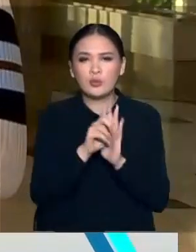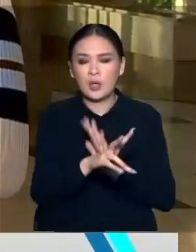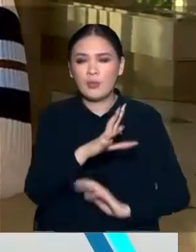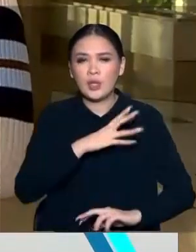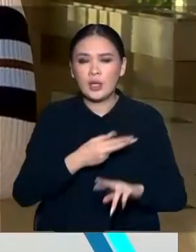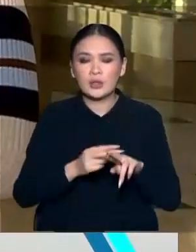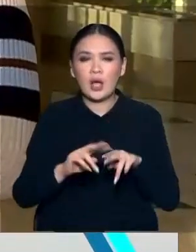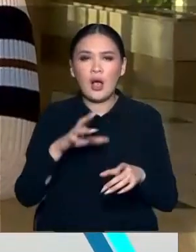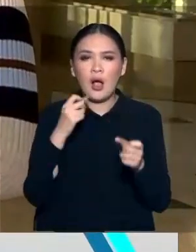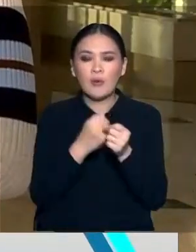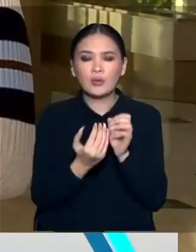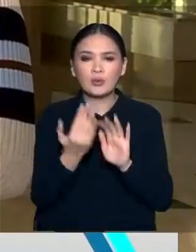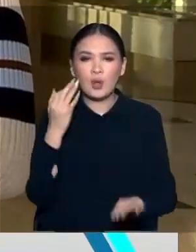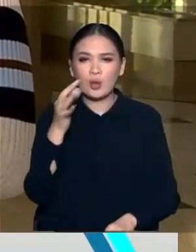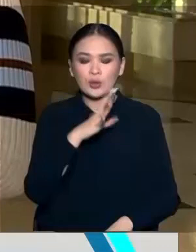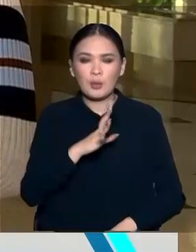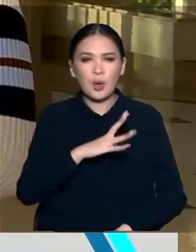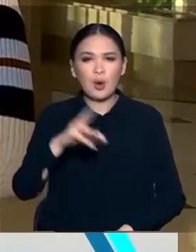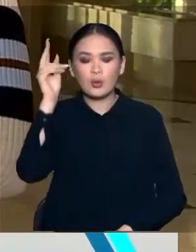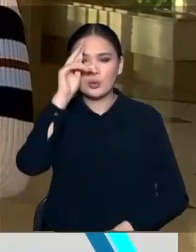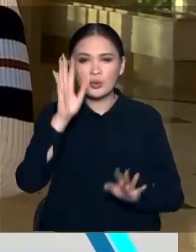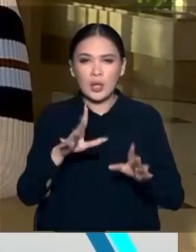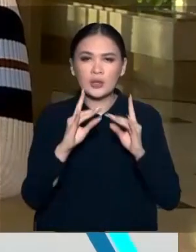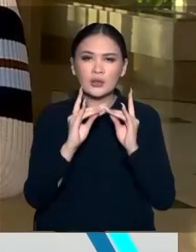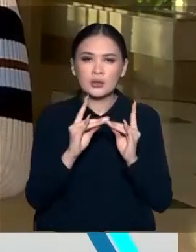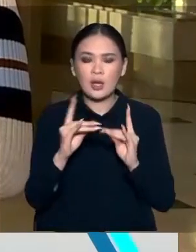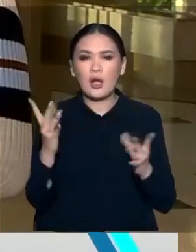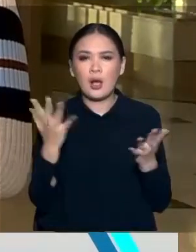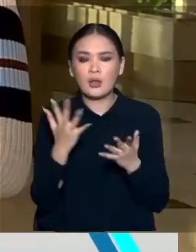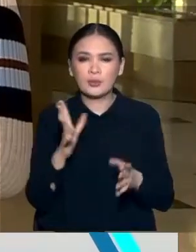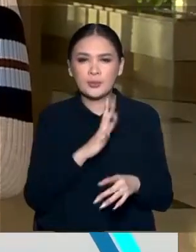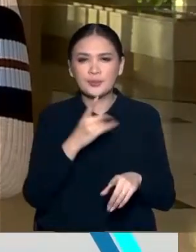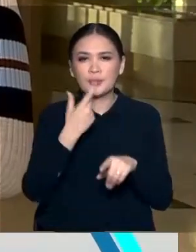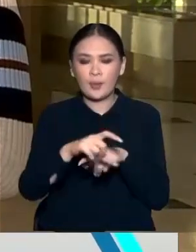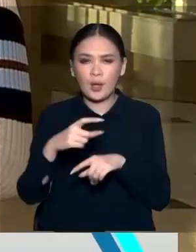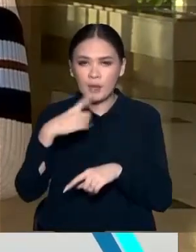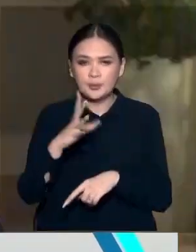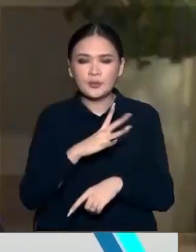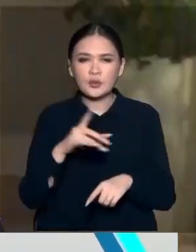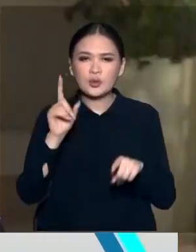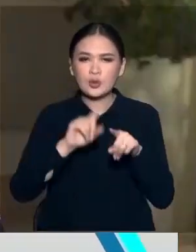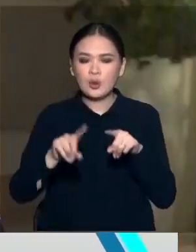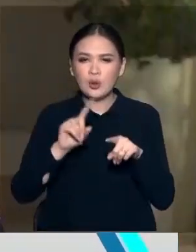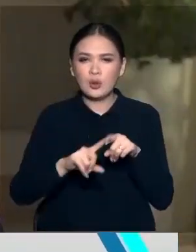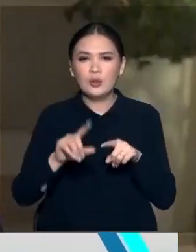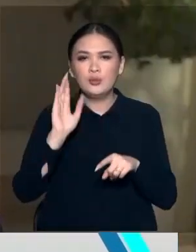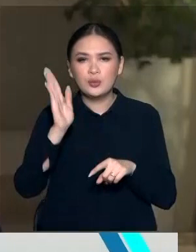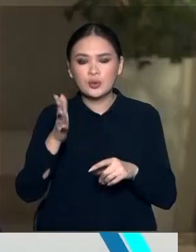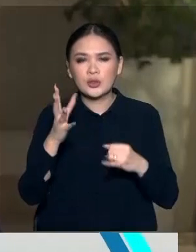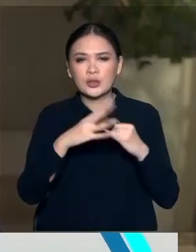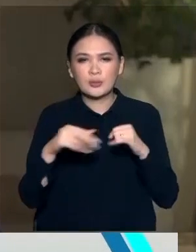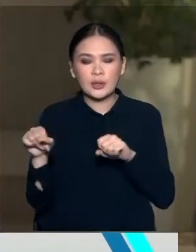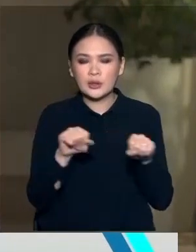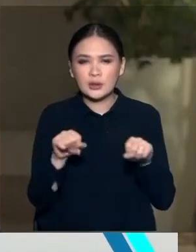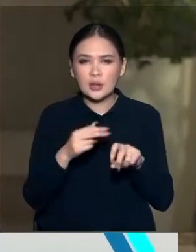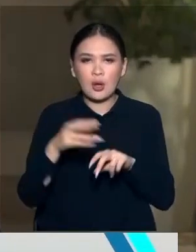апат болардан алдын оқу орнында немесе жатақханада сендерге қандай да бір ескерту айтылған жоқ па, осындай жер сілкінісі болуы